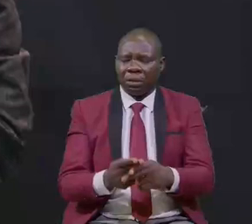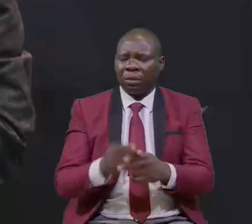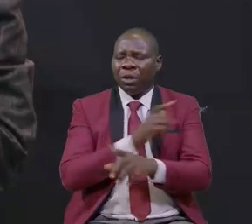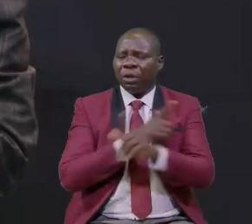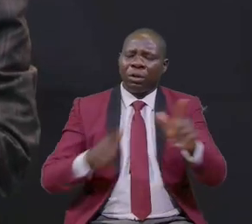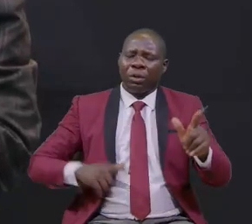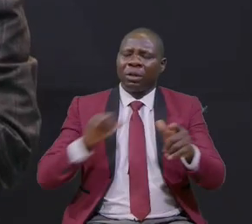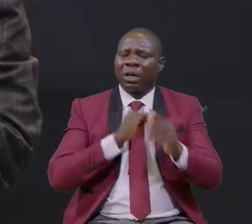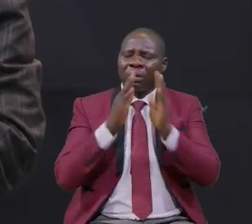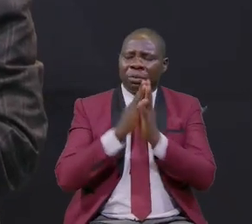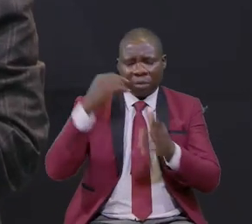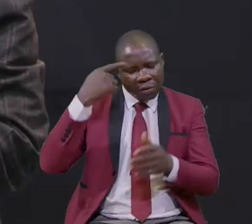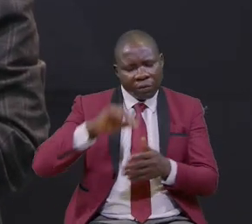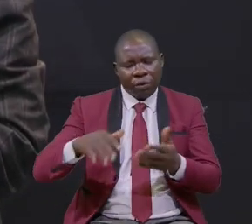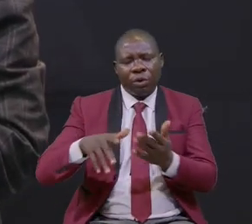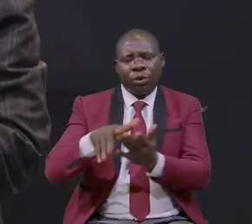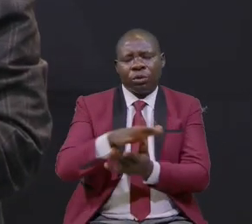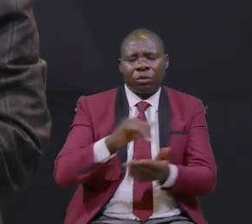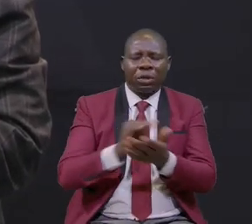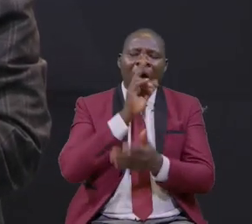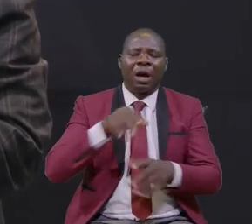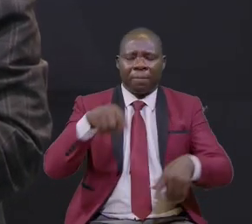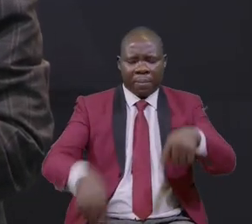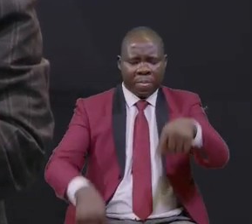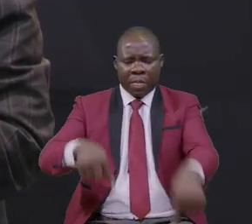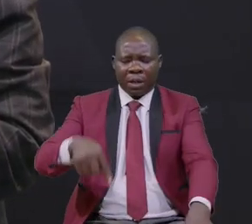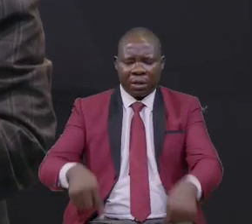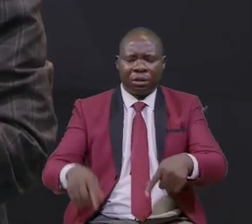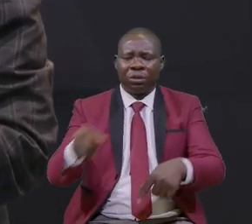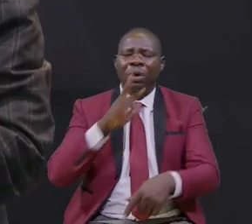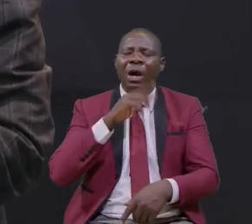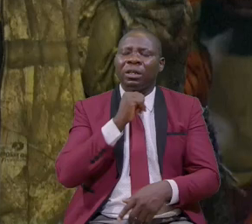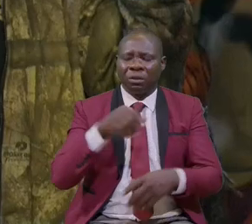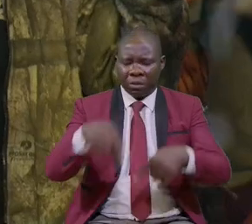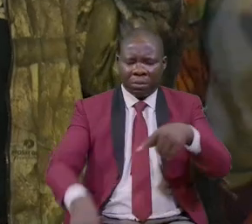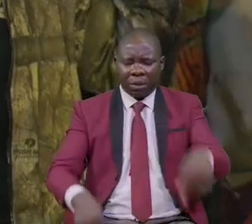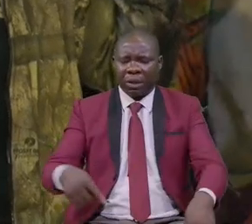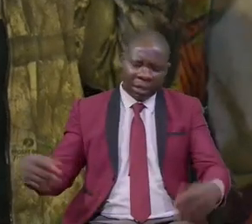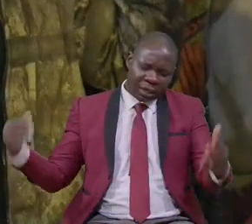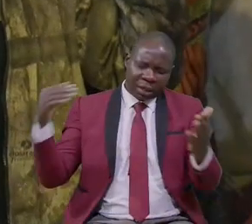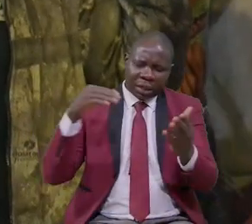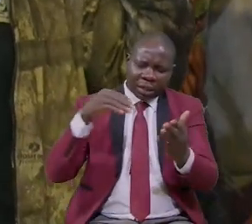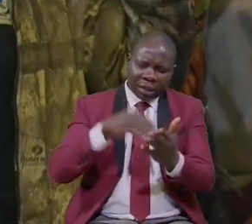Père, je prie. Ceux qui sont paralysés, tu n'es plus paralysé.